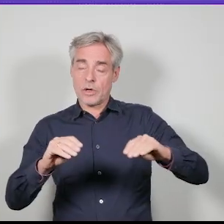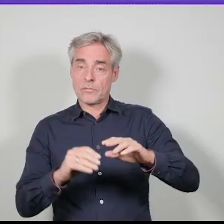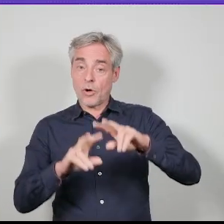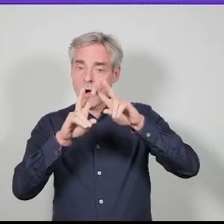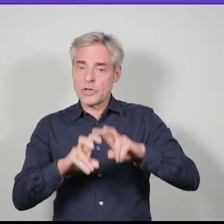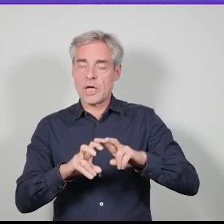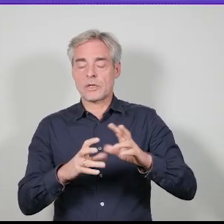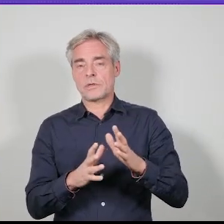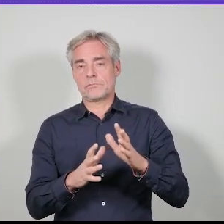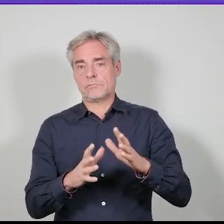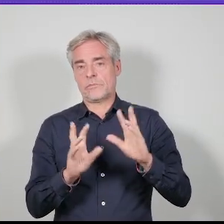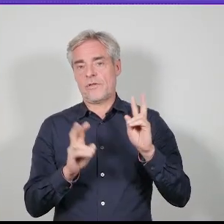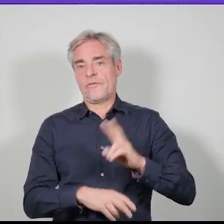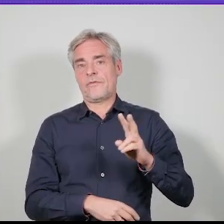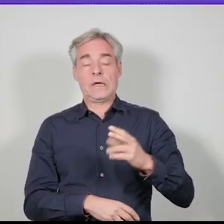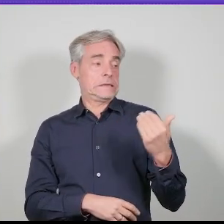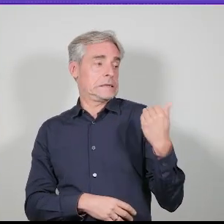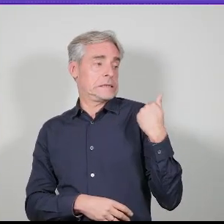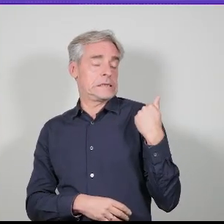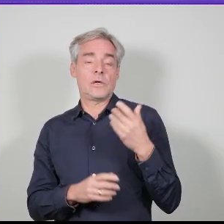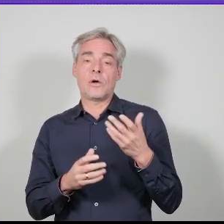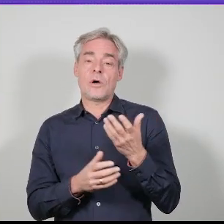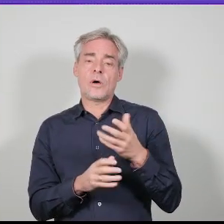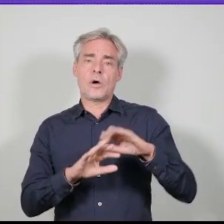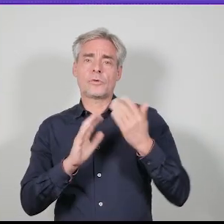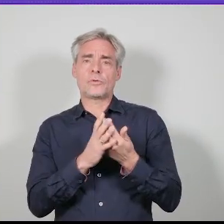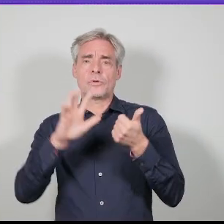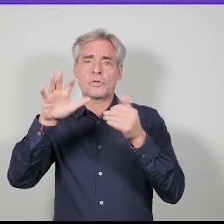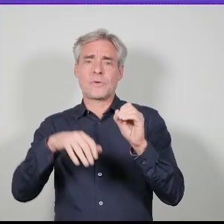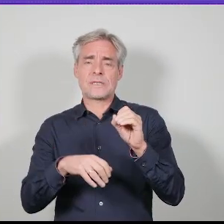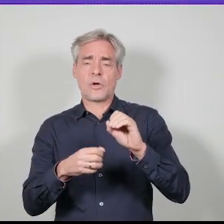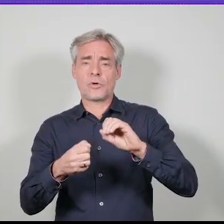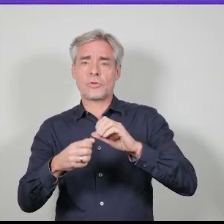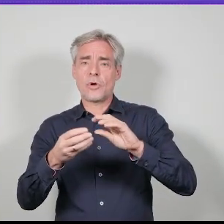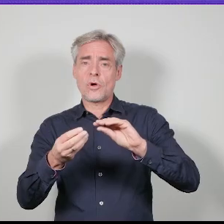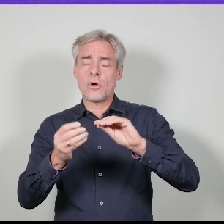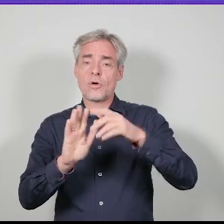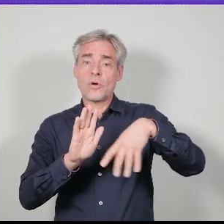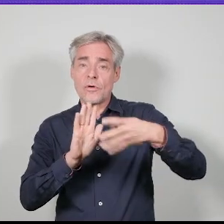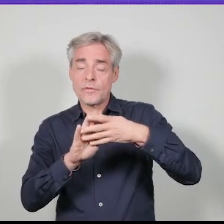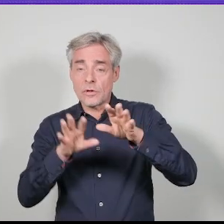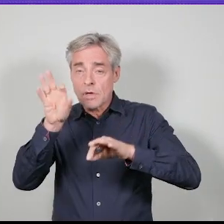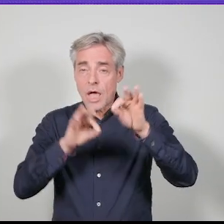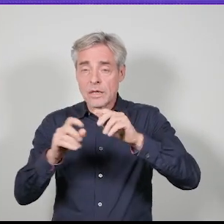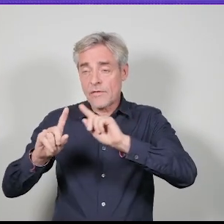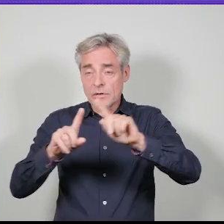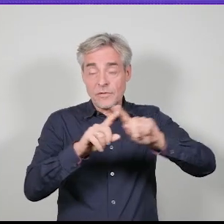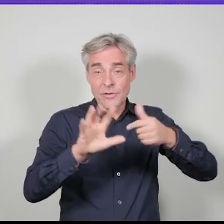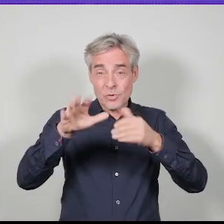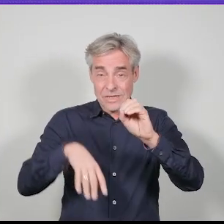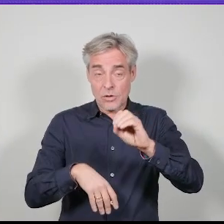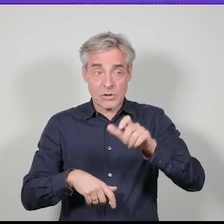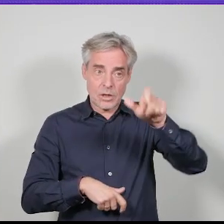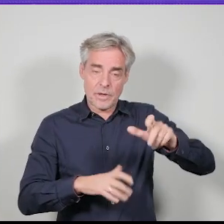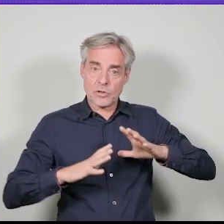recherche qui est quand même relativement récent, puis on a eu quand même 60 configurations d'aide avec des aidants qui étaient très très